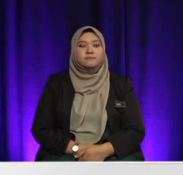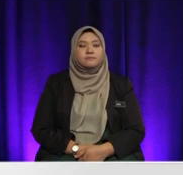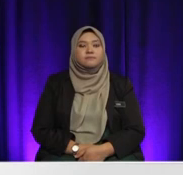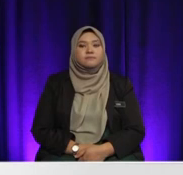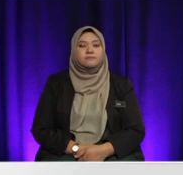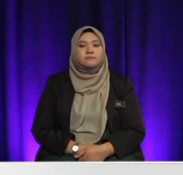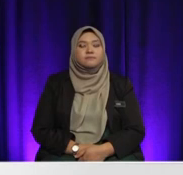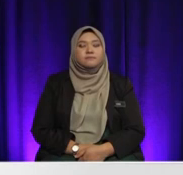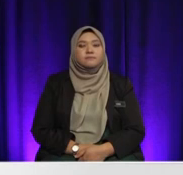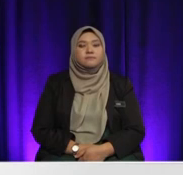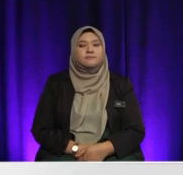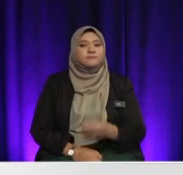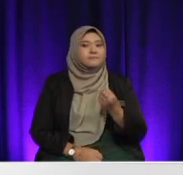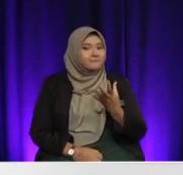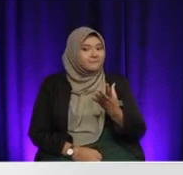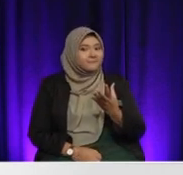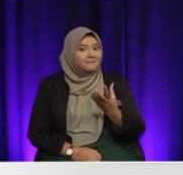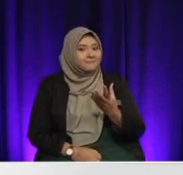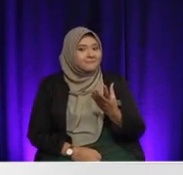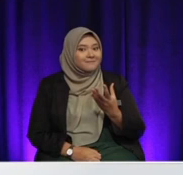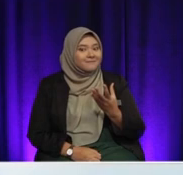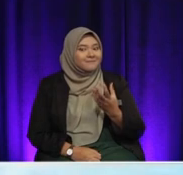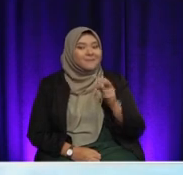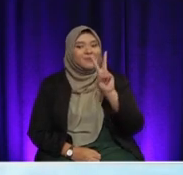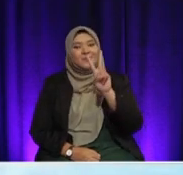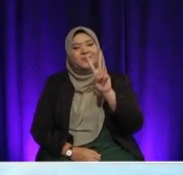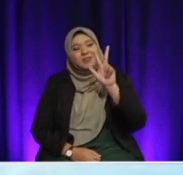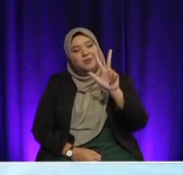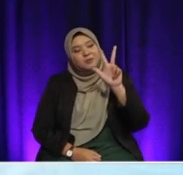RM233. Kita semak cikgu. Betul. Okey, bagus.